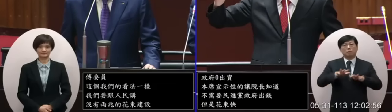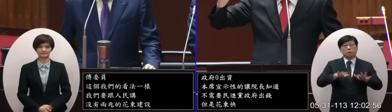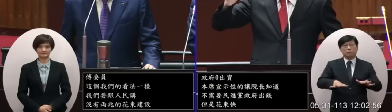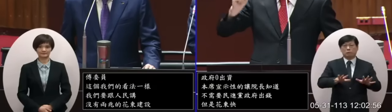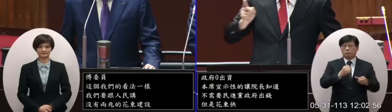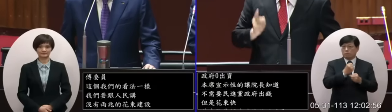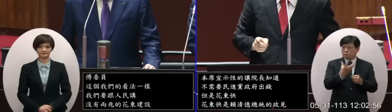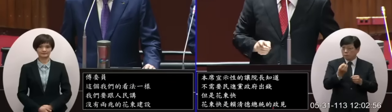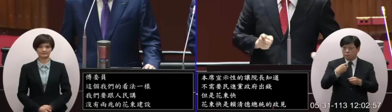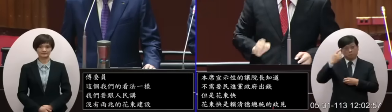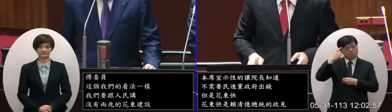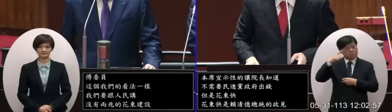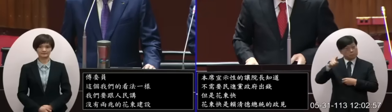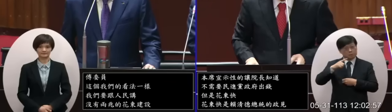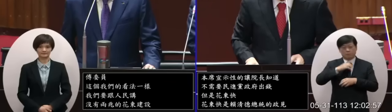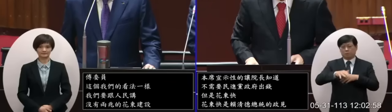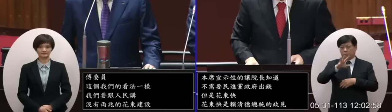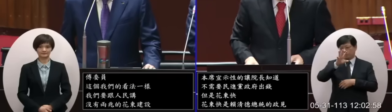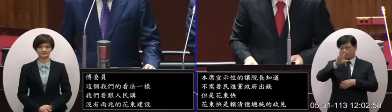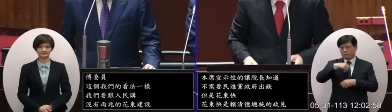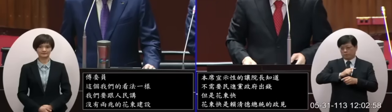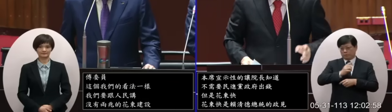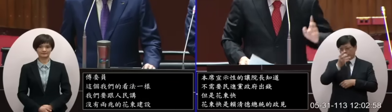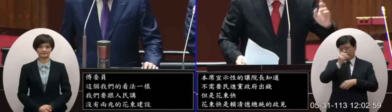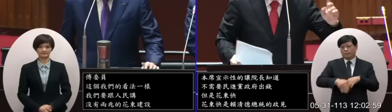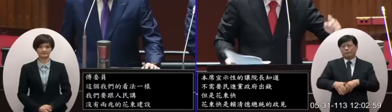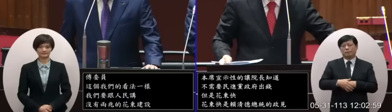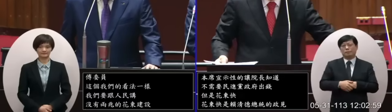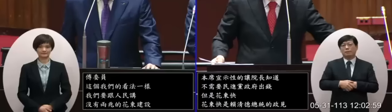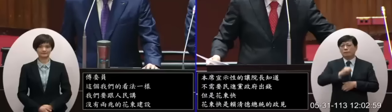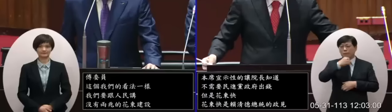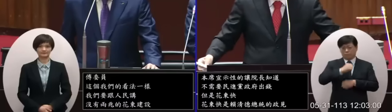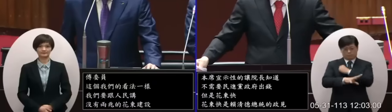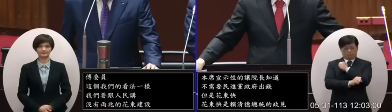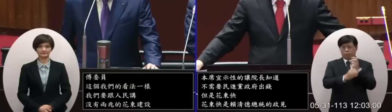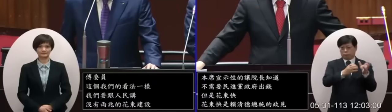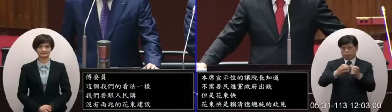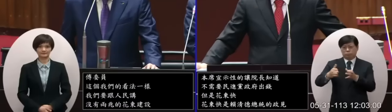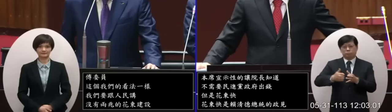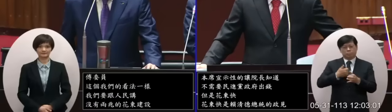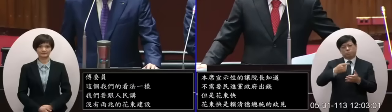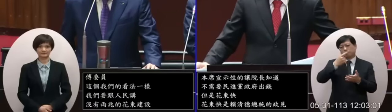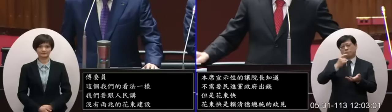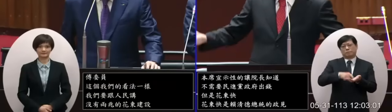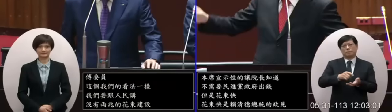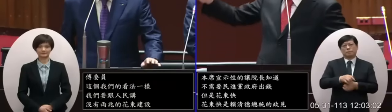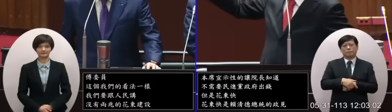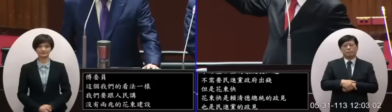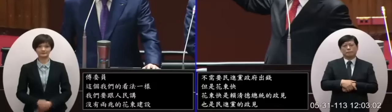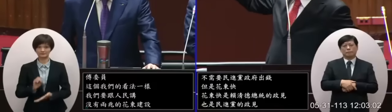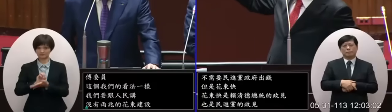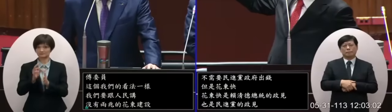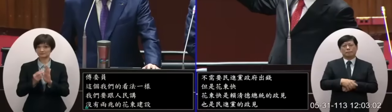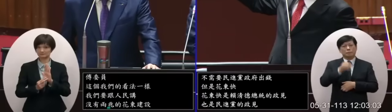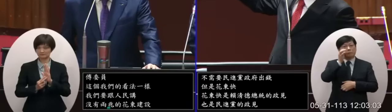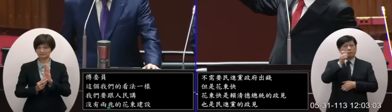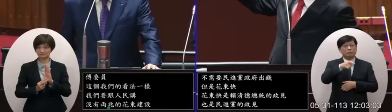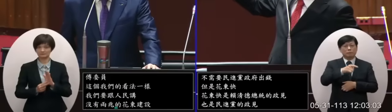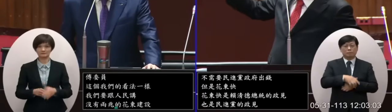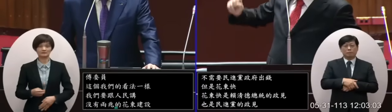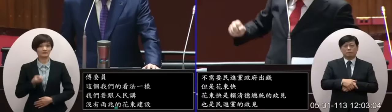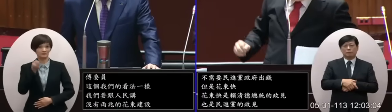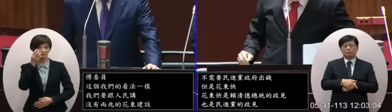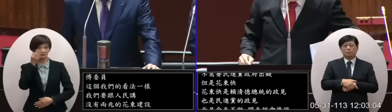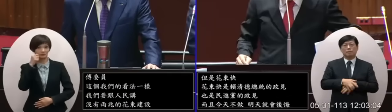做，明天就会后悔。好，台湾的基础建设非常简单。 跟委员报告，我们对花